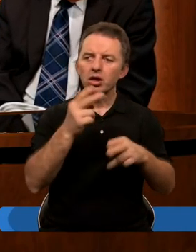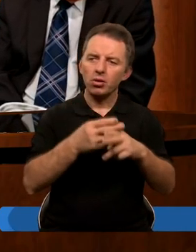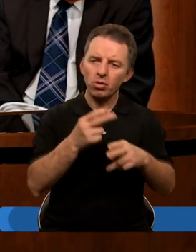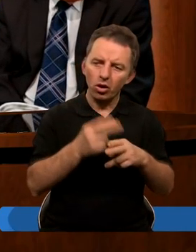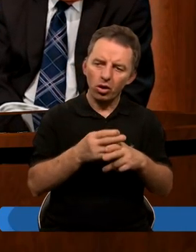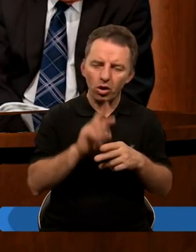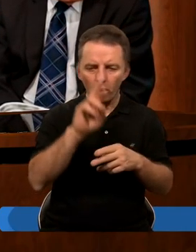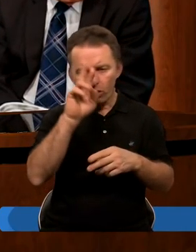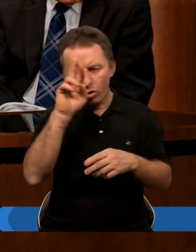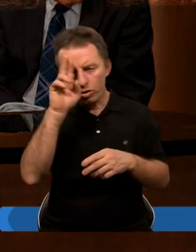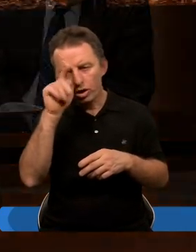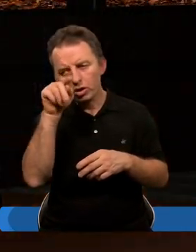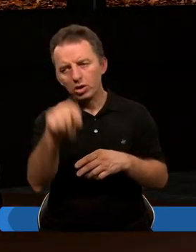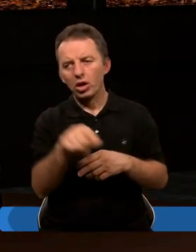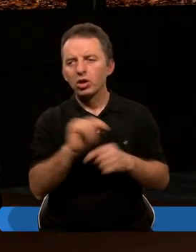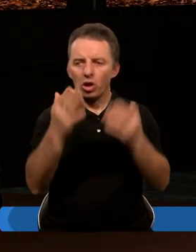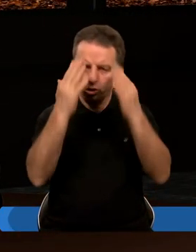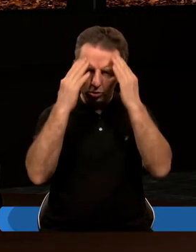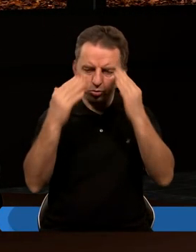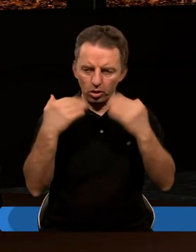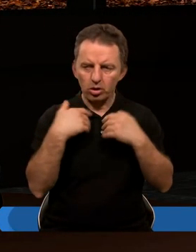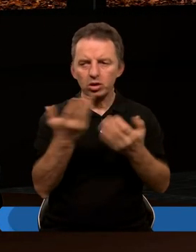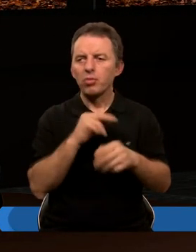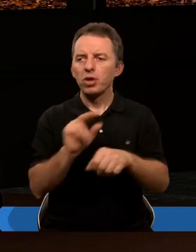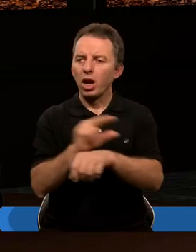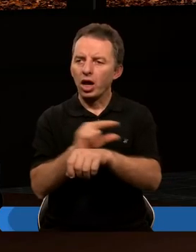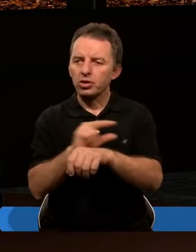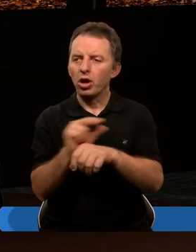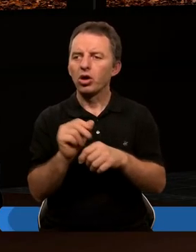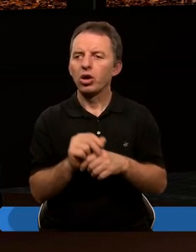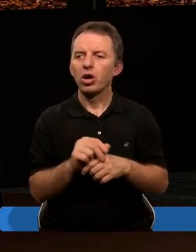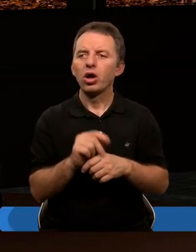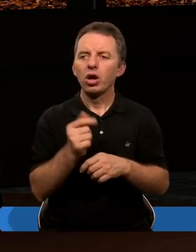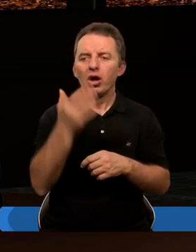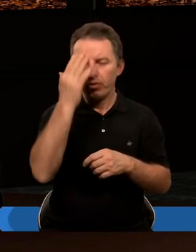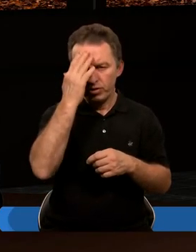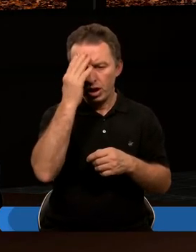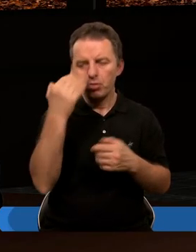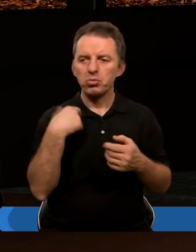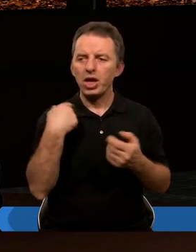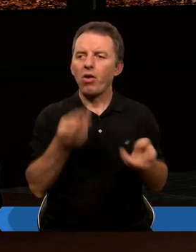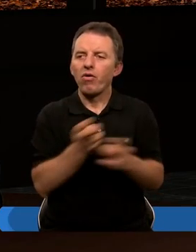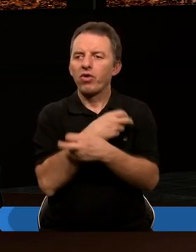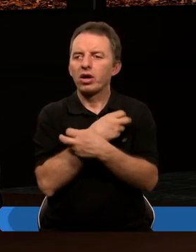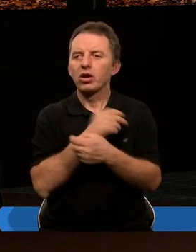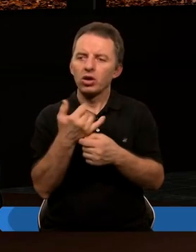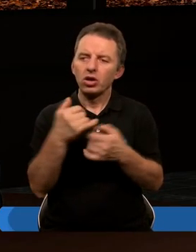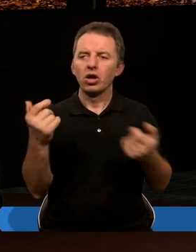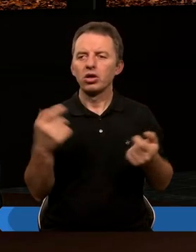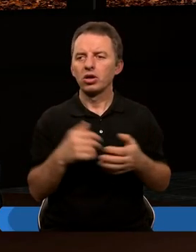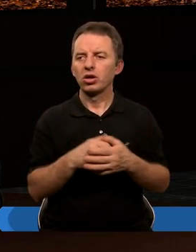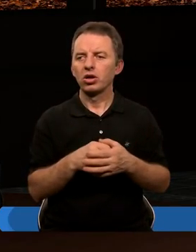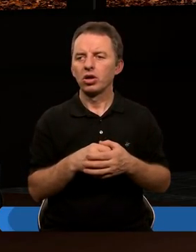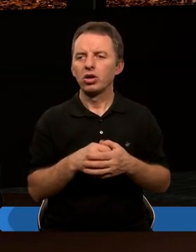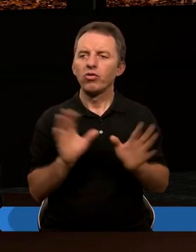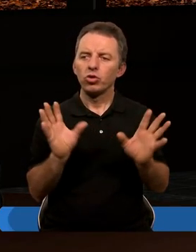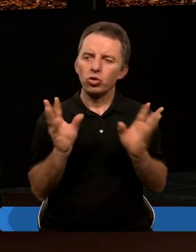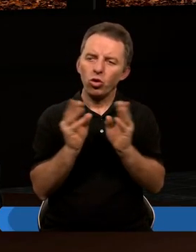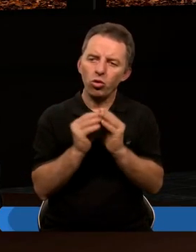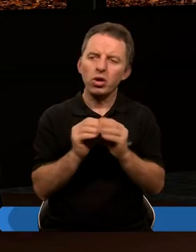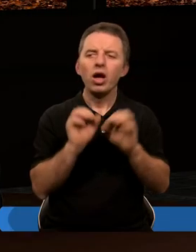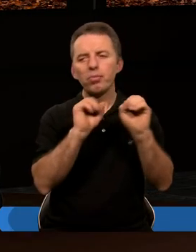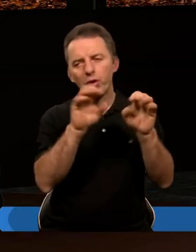i kojarzę sobie to ze szpitalem, gdzie mnie leczą, no to wiecie, biały fartuch, duża anonimowość, w sumie